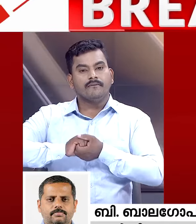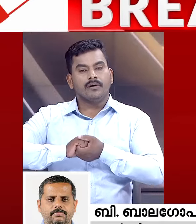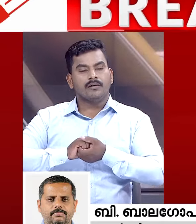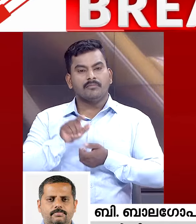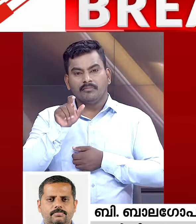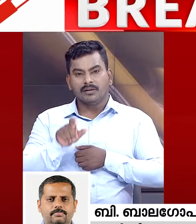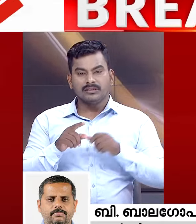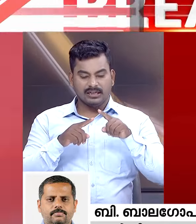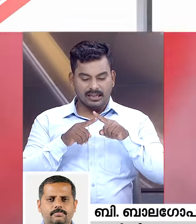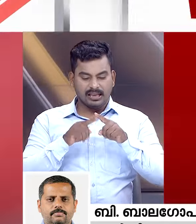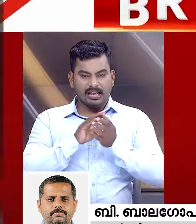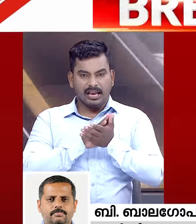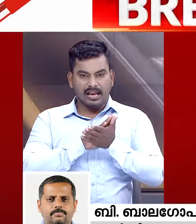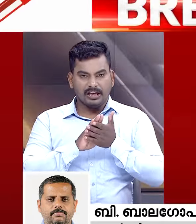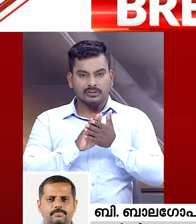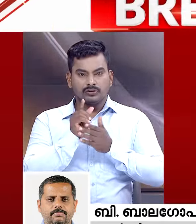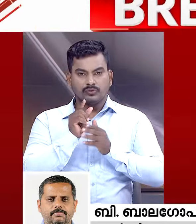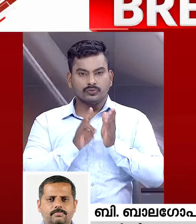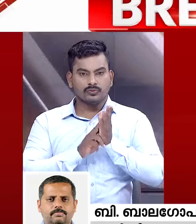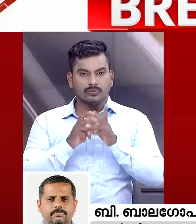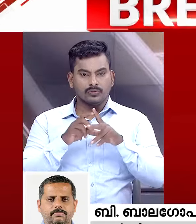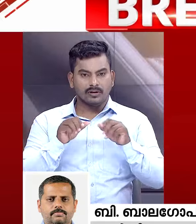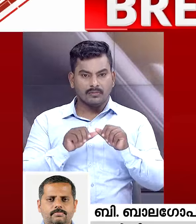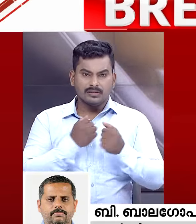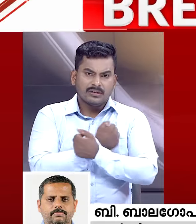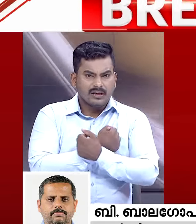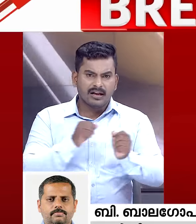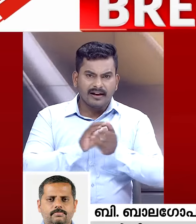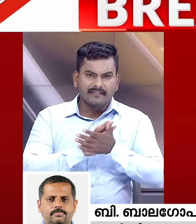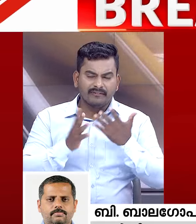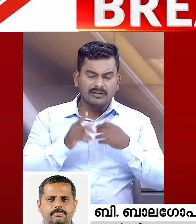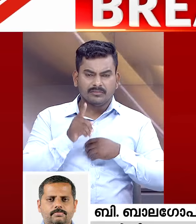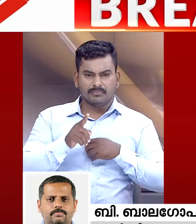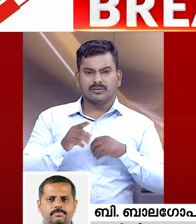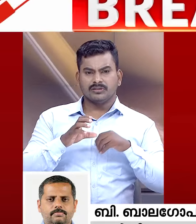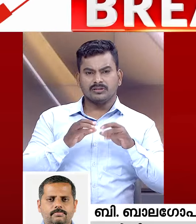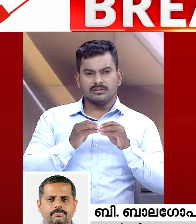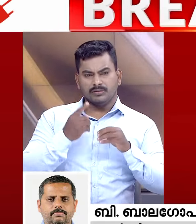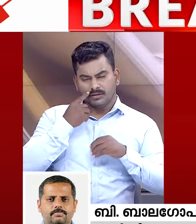ഈ അജ്മീരിലെ പ്രത്യേക കോടതി കുറ്റമുക്തനാക്കിയതിനെതിരെ മേൽക്കോടതിയെ സമീപിക്കുമെന്ന് CBI അറിയിക്കുകയും ചെയ്തിട്ടുണ്ട്.